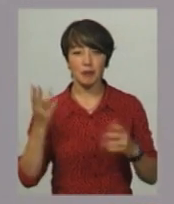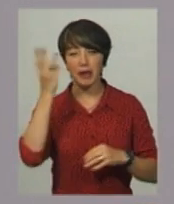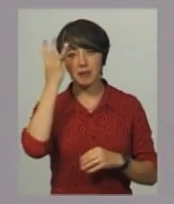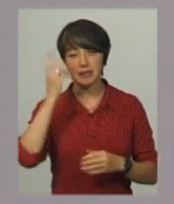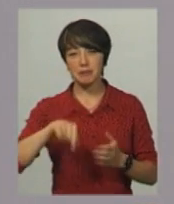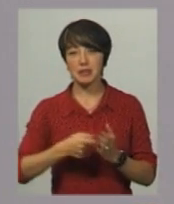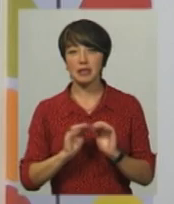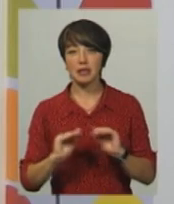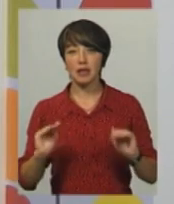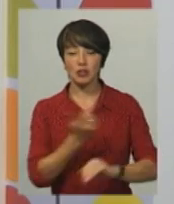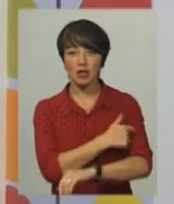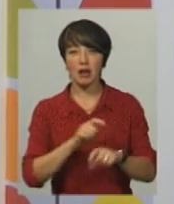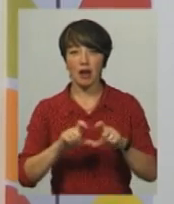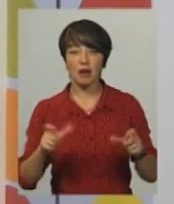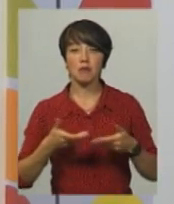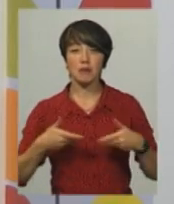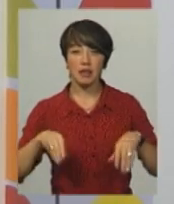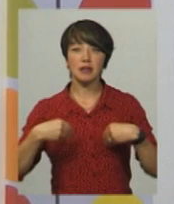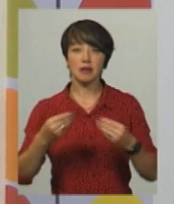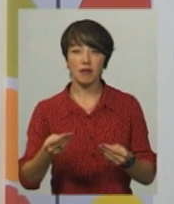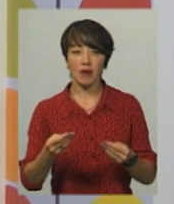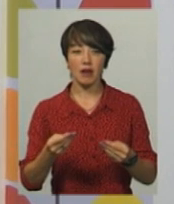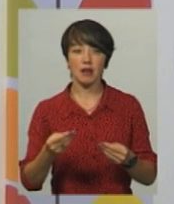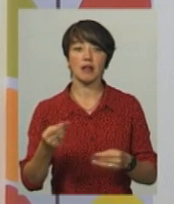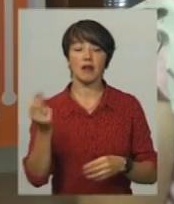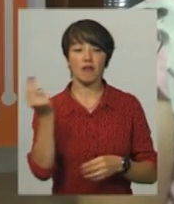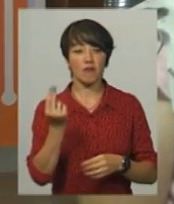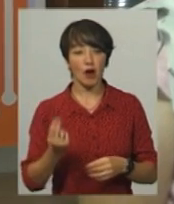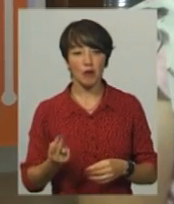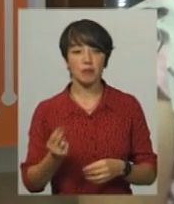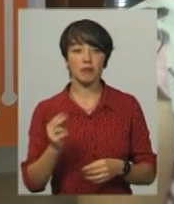міській дитячій лікарні ми надавали водоемульсійні фарби і